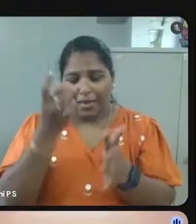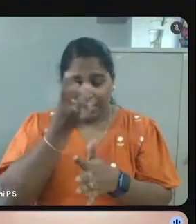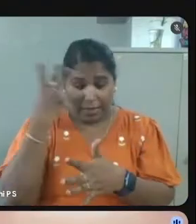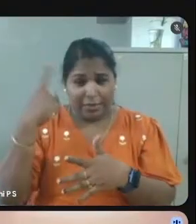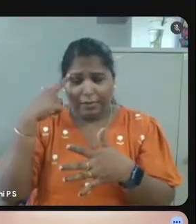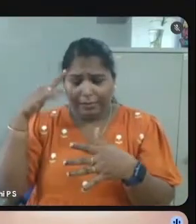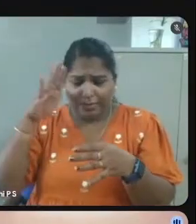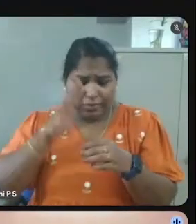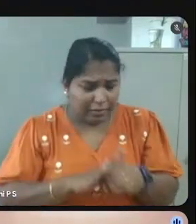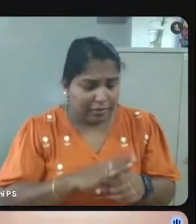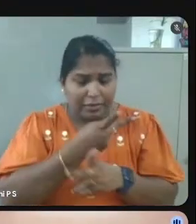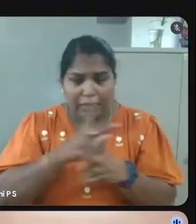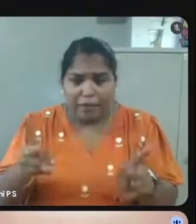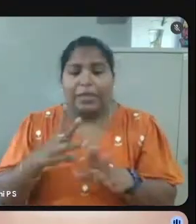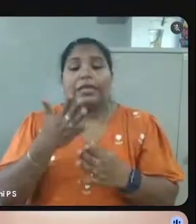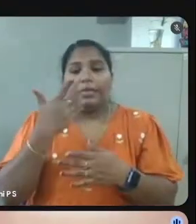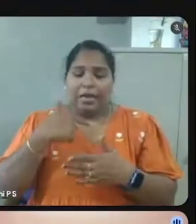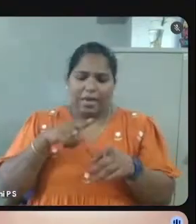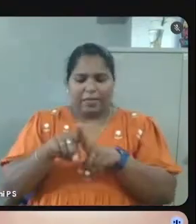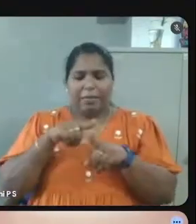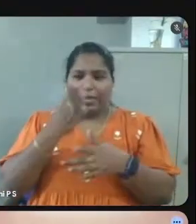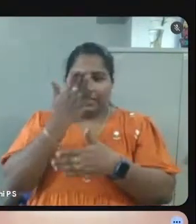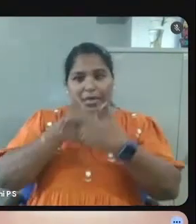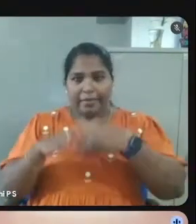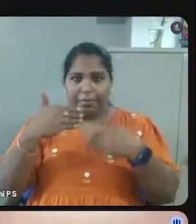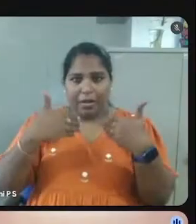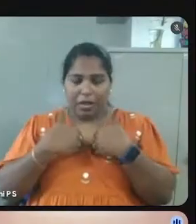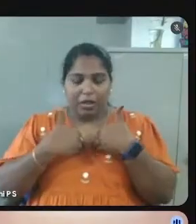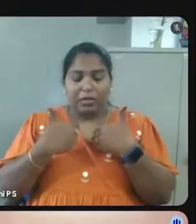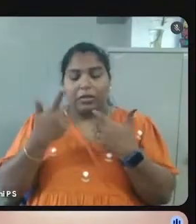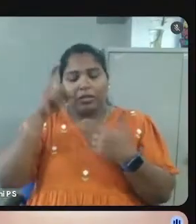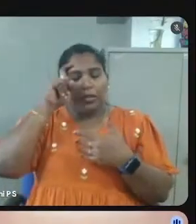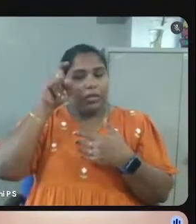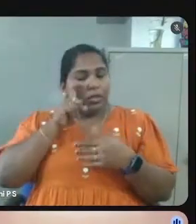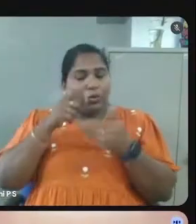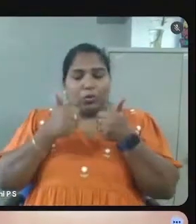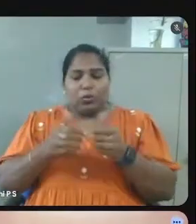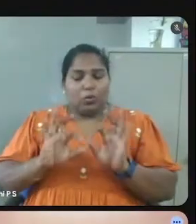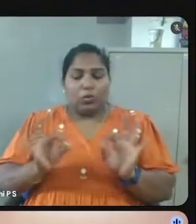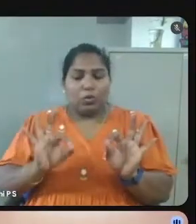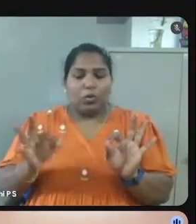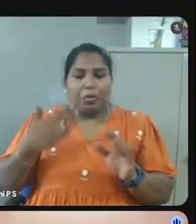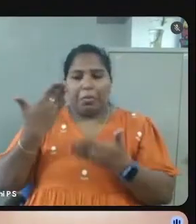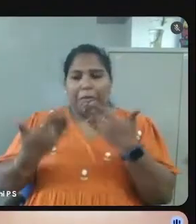കൊണ്ട് അവർക്ക് സെക്ഷുവൽ ആക്റ്റീവ് ഇല്ല, അവരുടെ പാർട്ട്ണറും